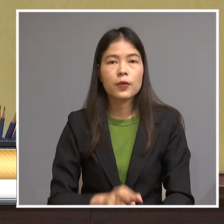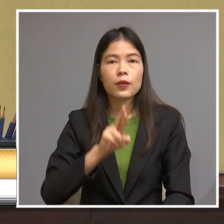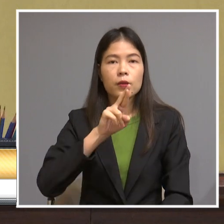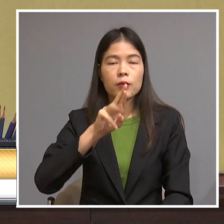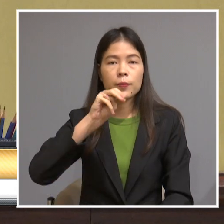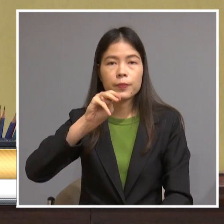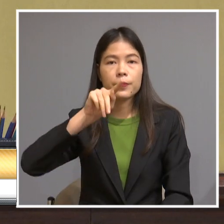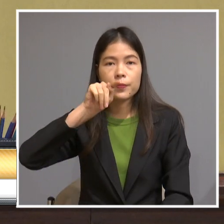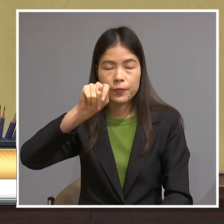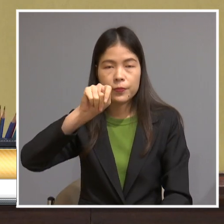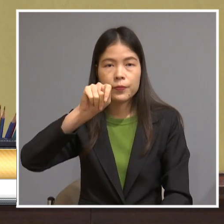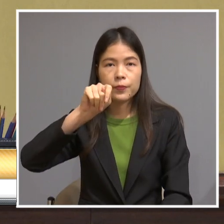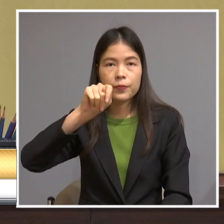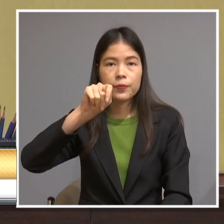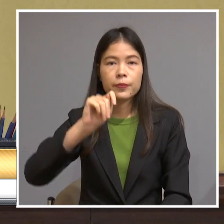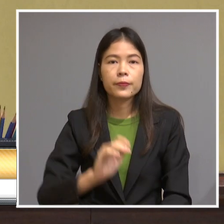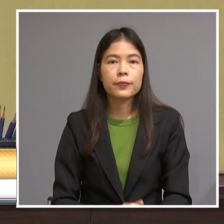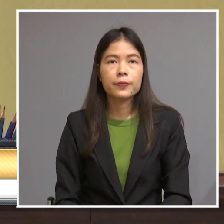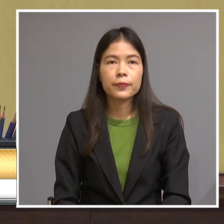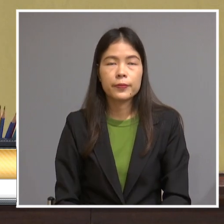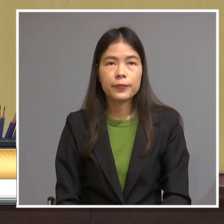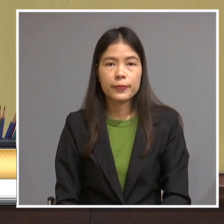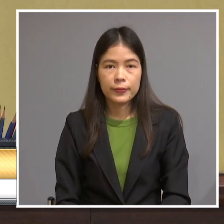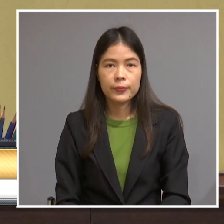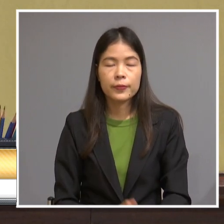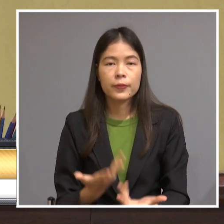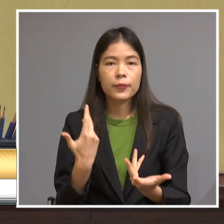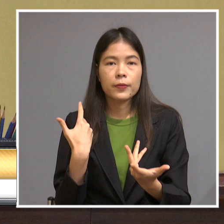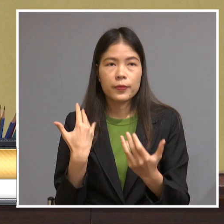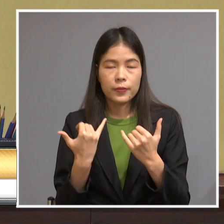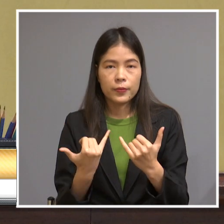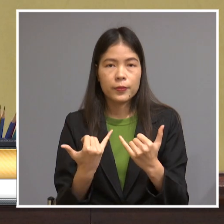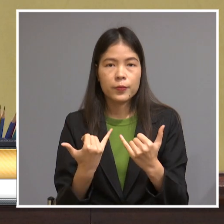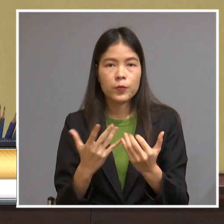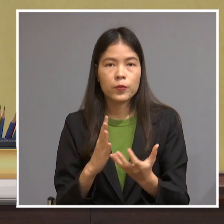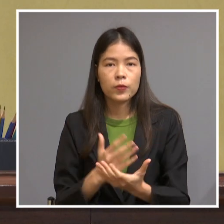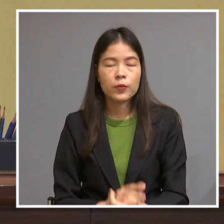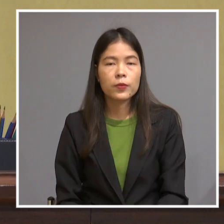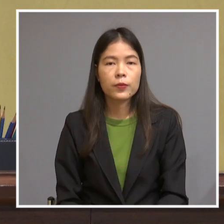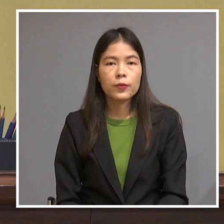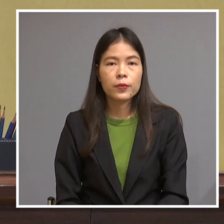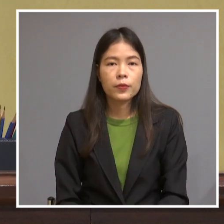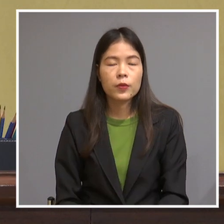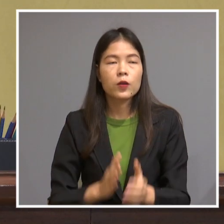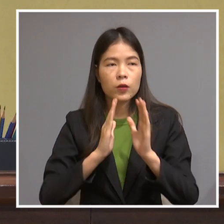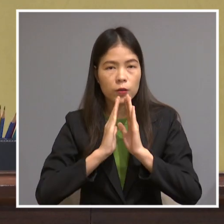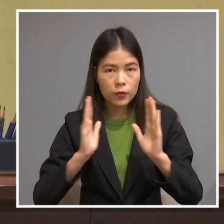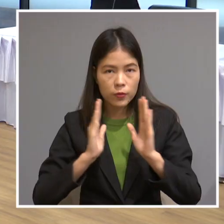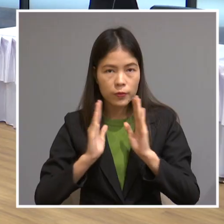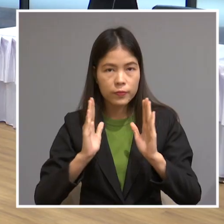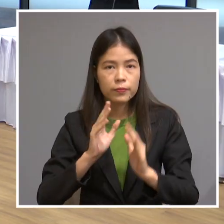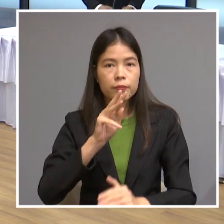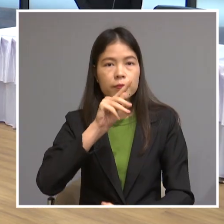ารกระทวงมหาทไทย พนเอกนุษพงภาวจินดาที่กรุณาให้เกียดห้องกระทูแยกเฉพาะของพวกเรา ถ้ครัขอบคุณท่ครับ